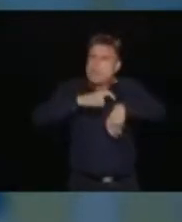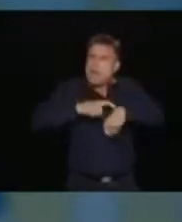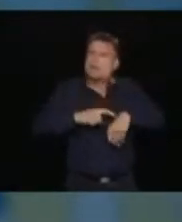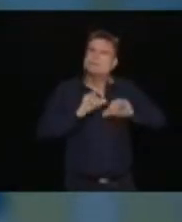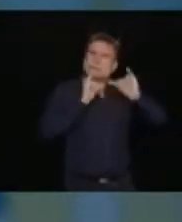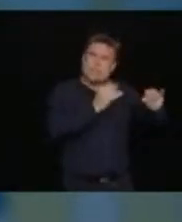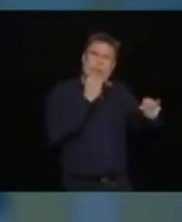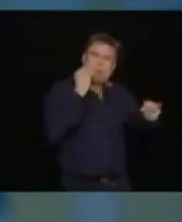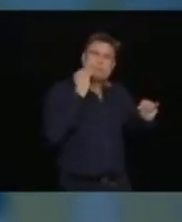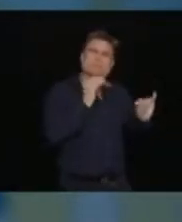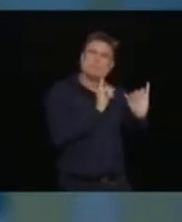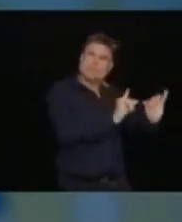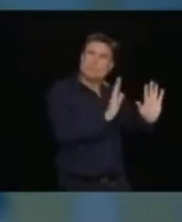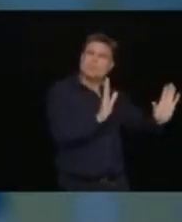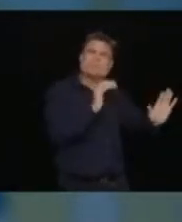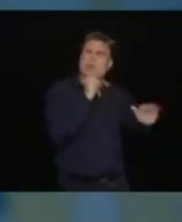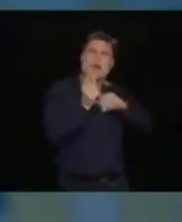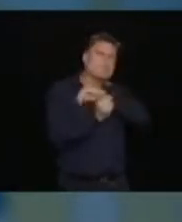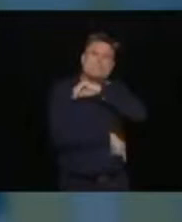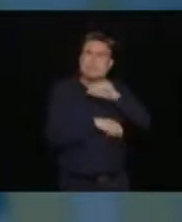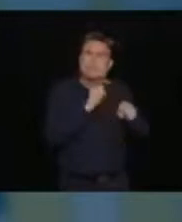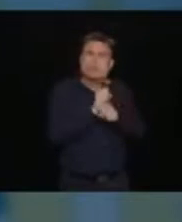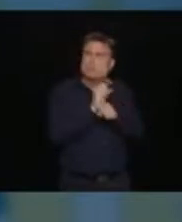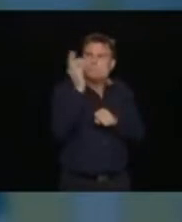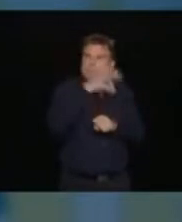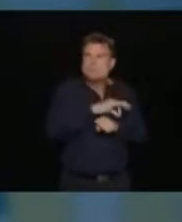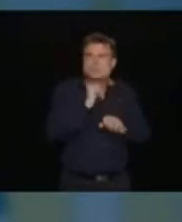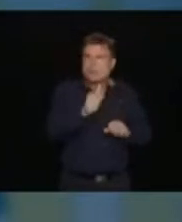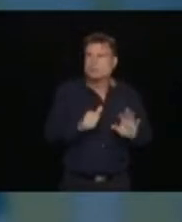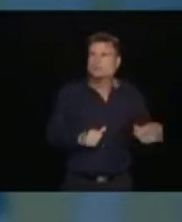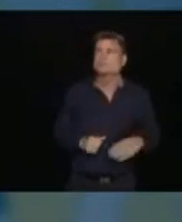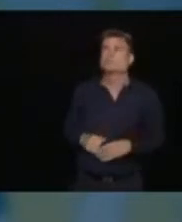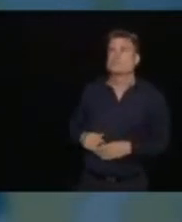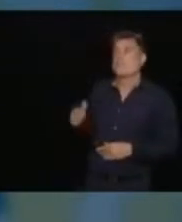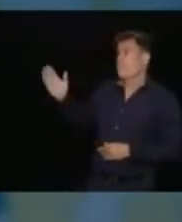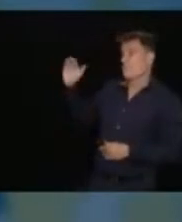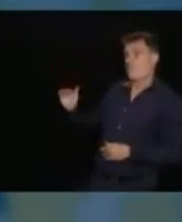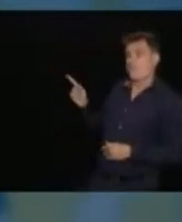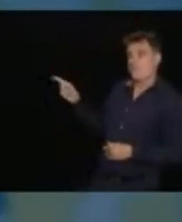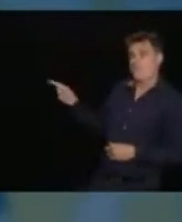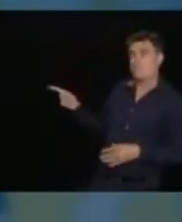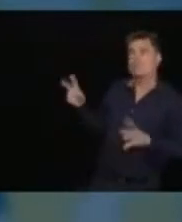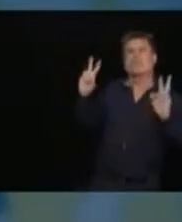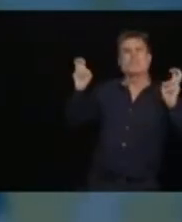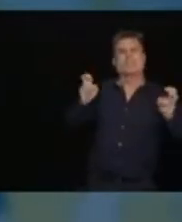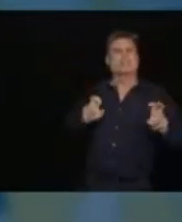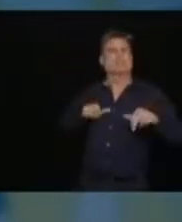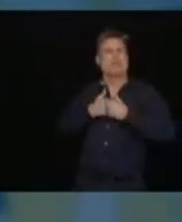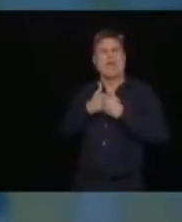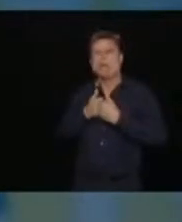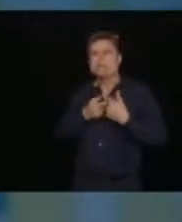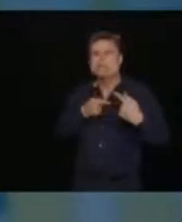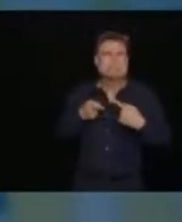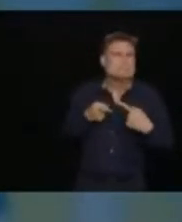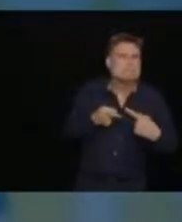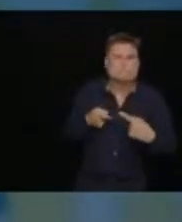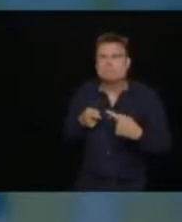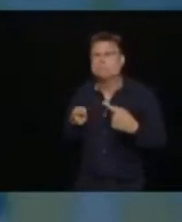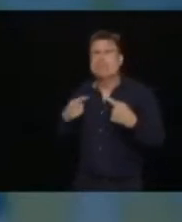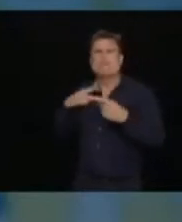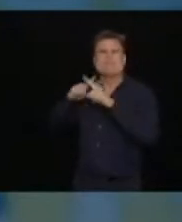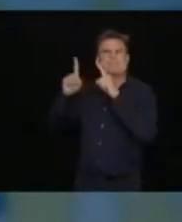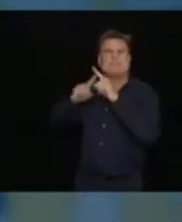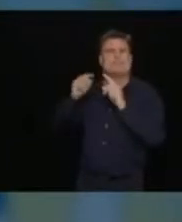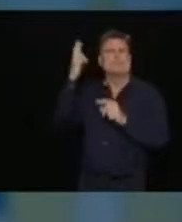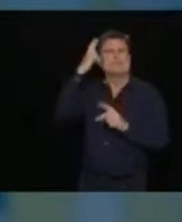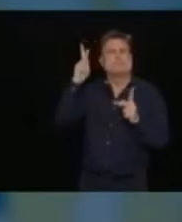The biggest challenges were being created here from the response to the pandemic. 那么这个里边呢，47%